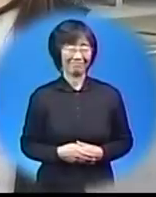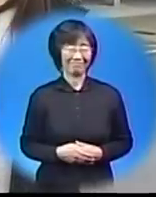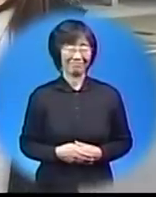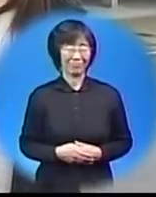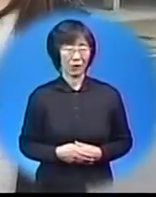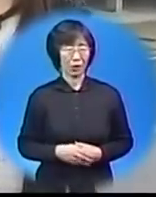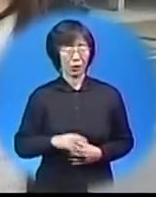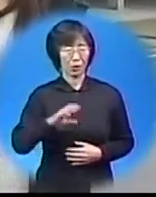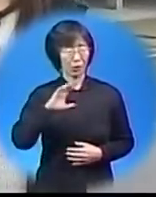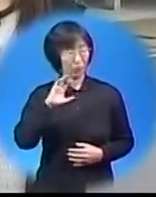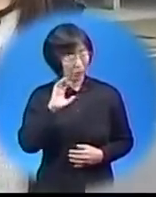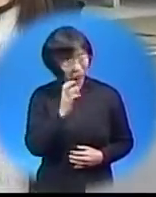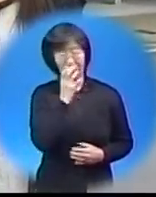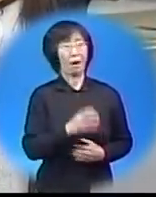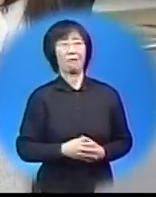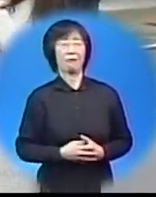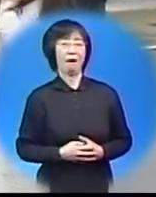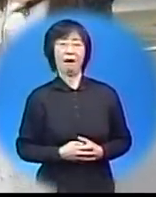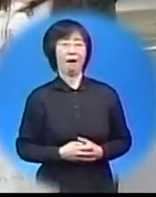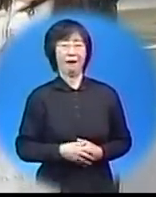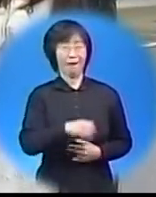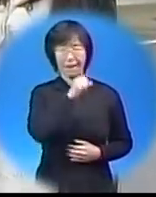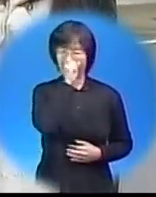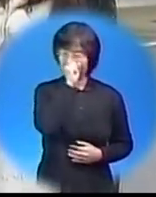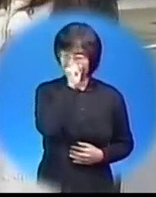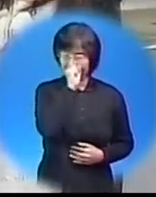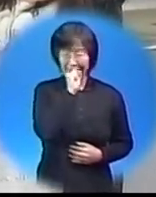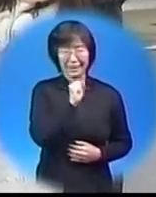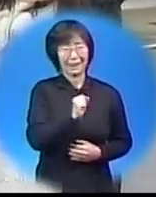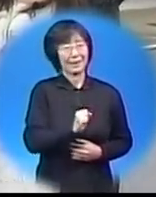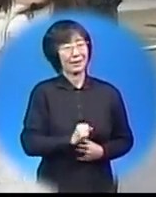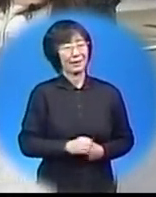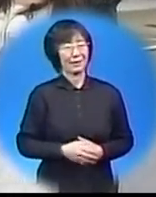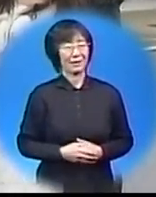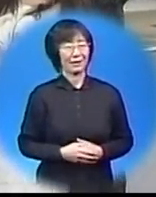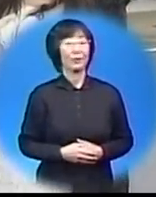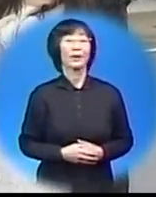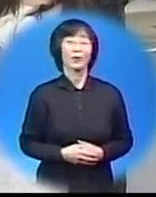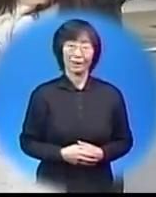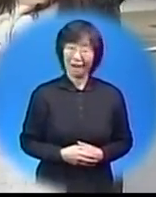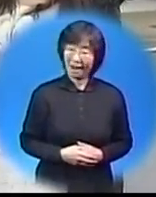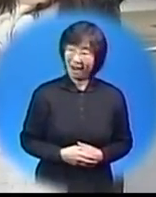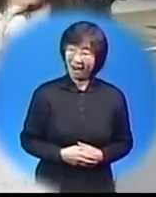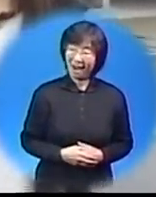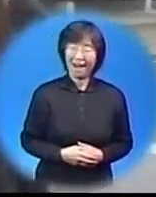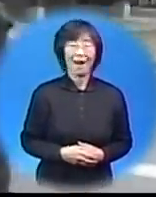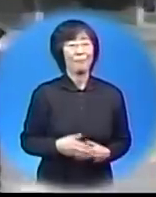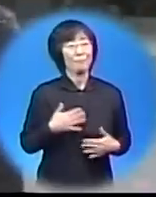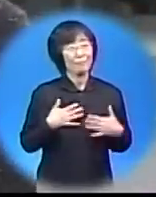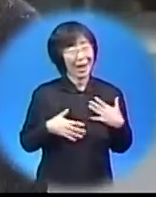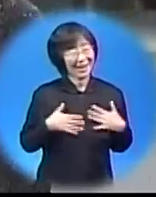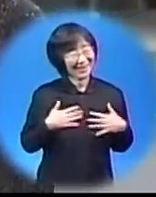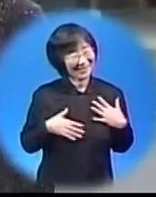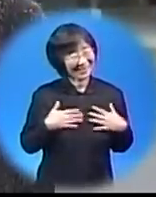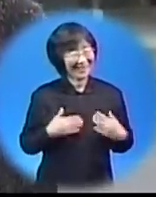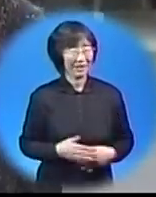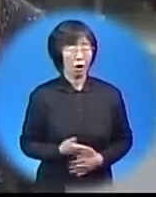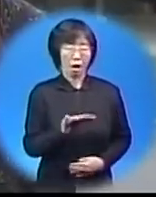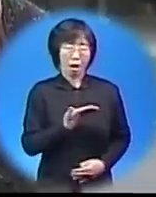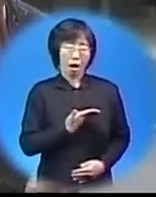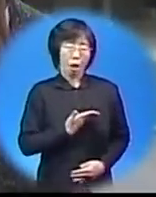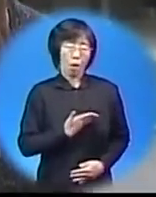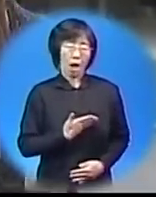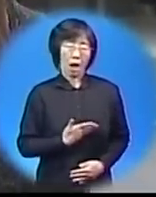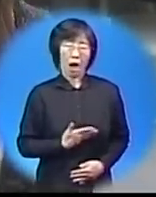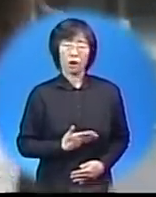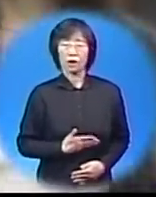いや、すごかったです。いいもの見せていただきました。 そうですか、満足していただけたら何よりです。 はい、山下さん、はい、そろそろお昼が近づいてきました。